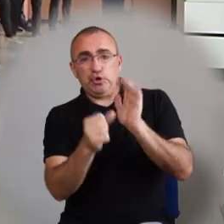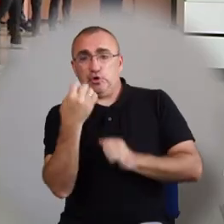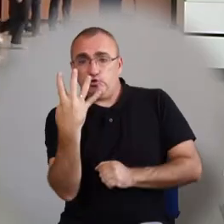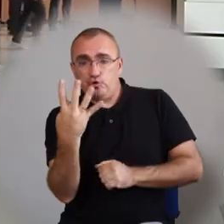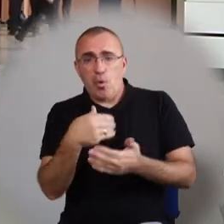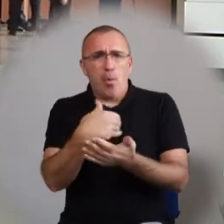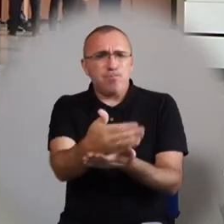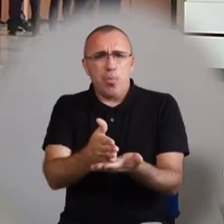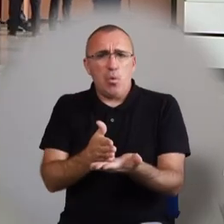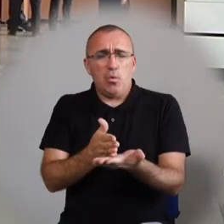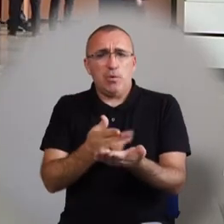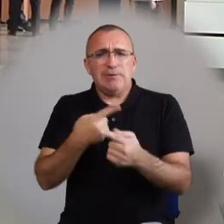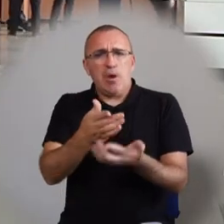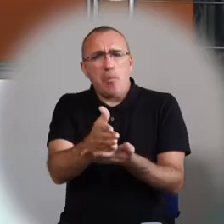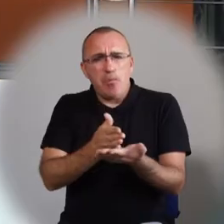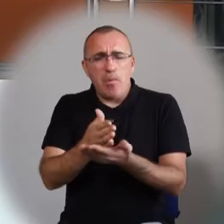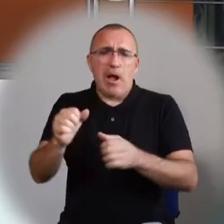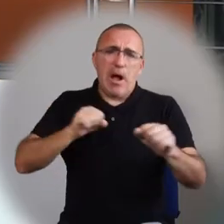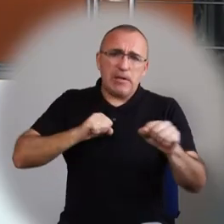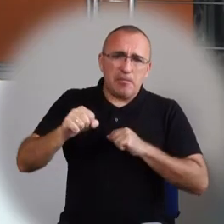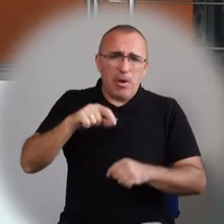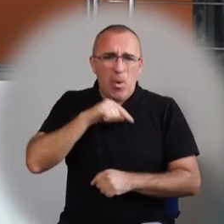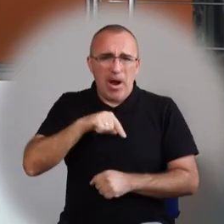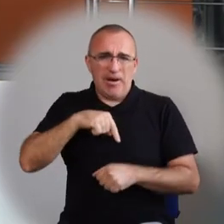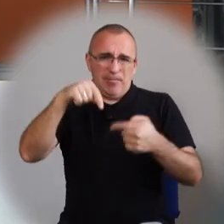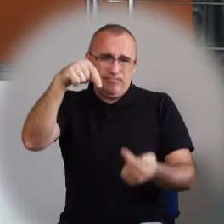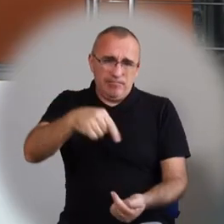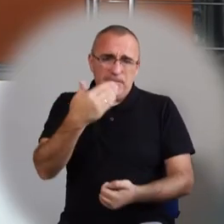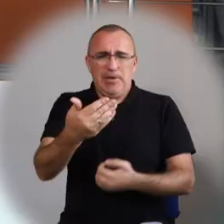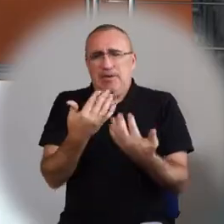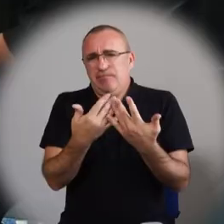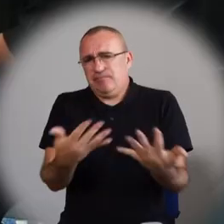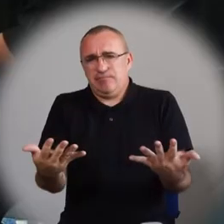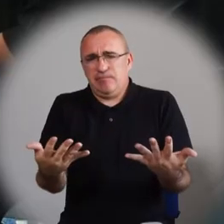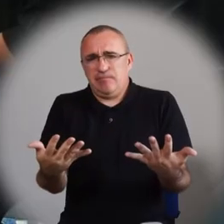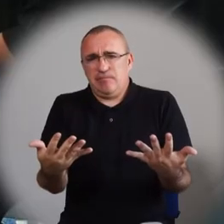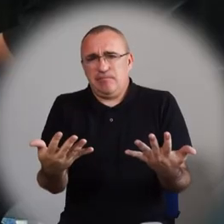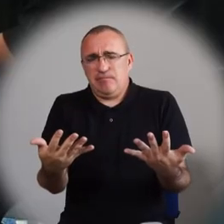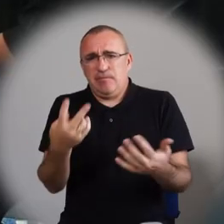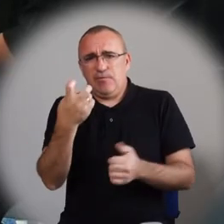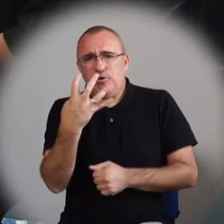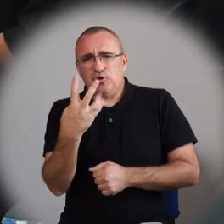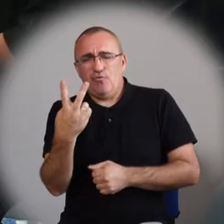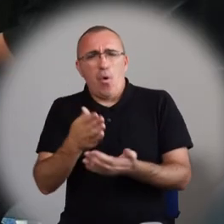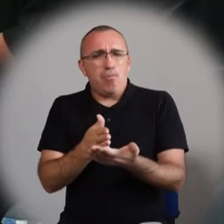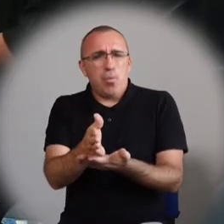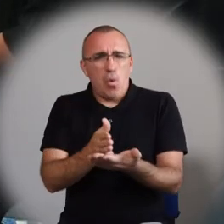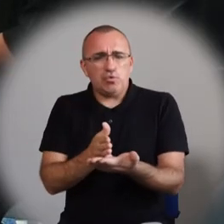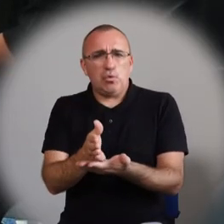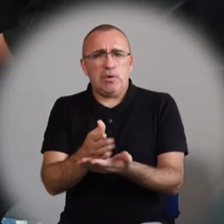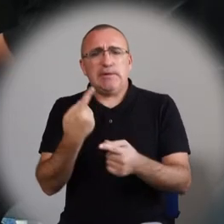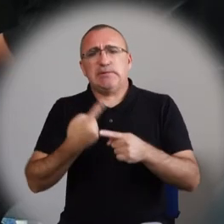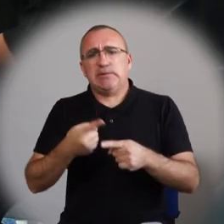надається 364 послуги. Це послуги як адміністративного характеру, так і їх